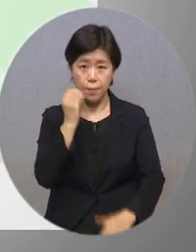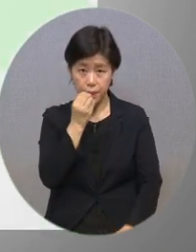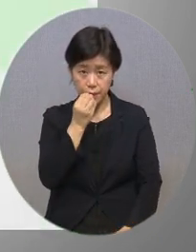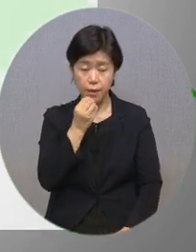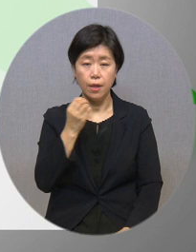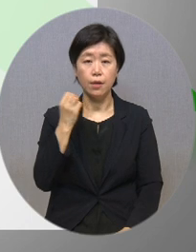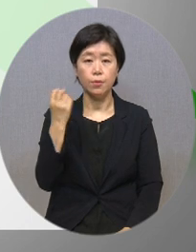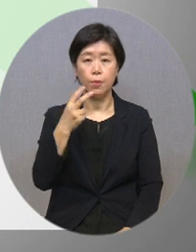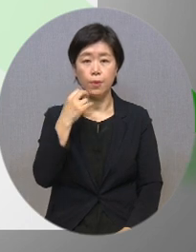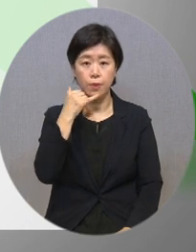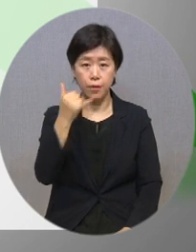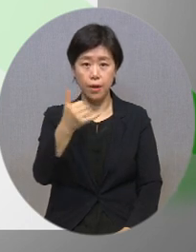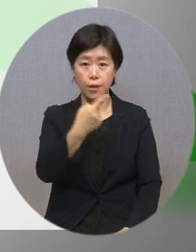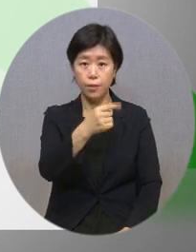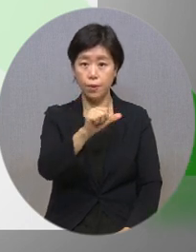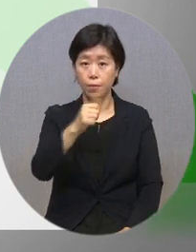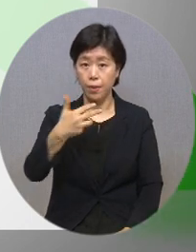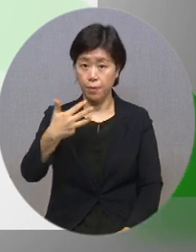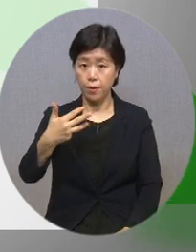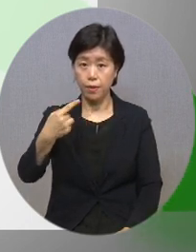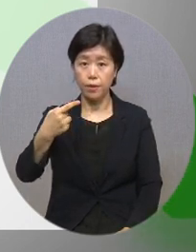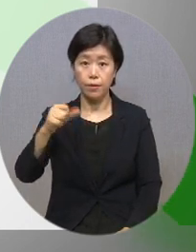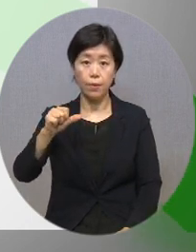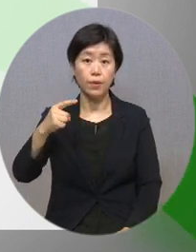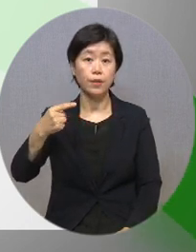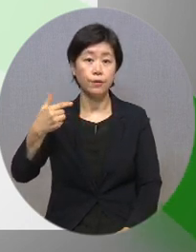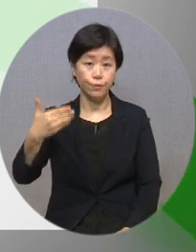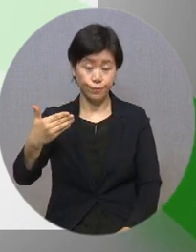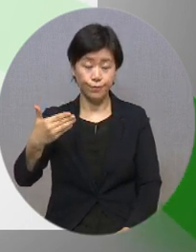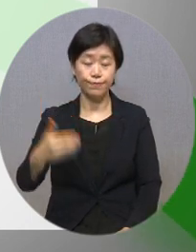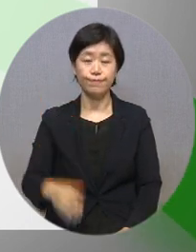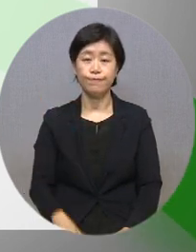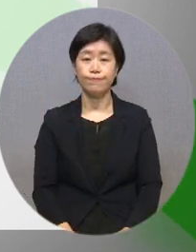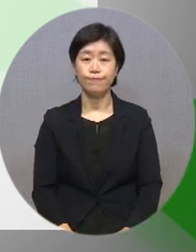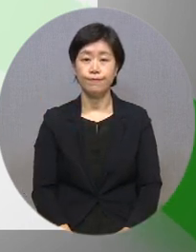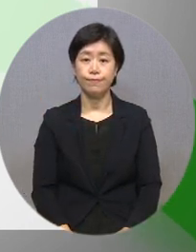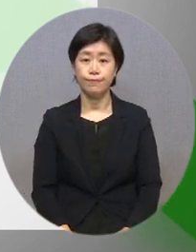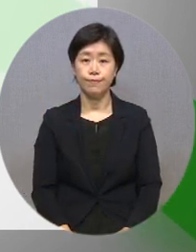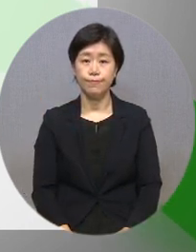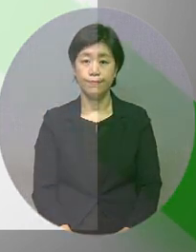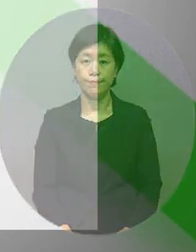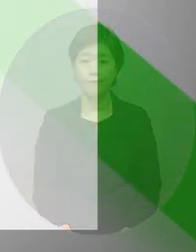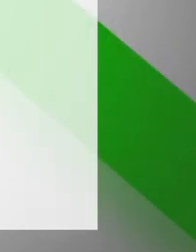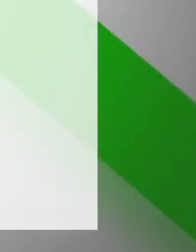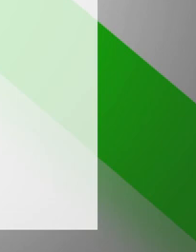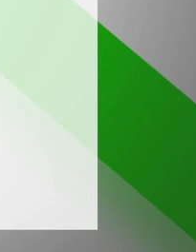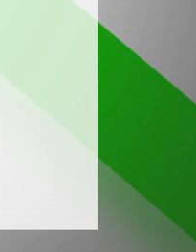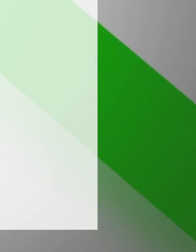복번 없이 1588-1519로 전화해서 각 담당지사에 문의하시기 바랍니다.